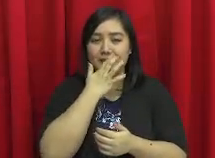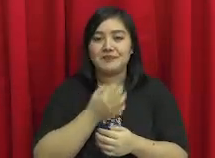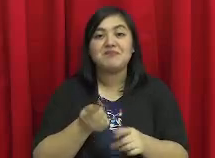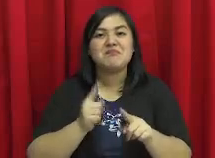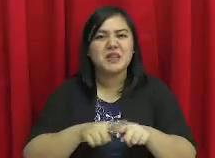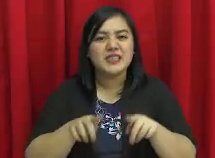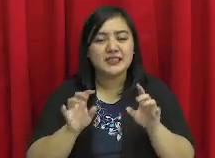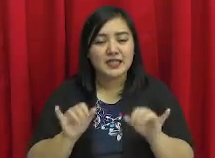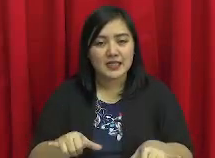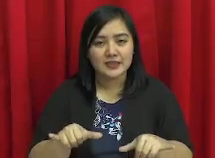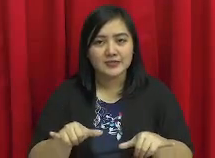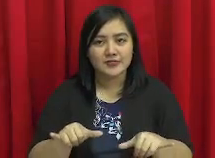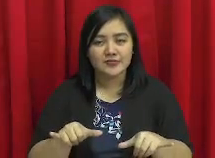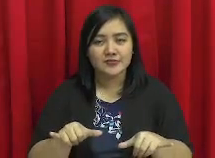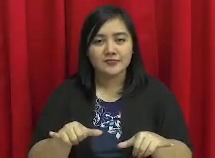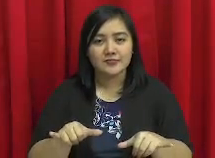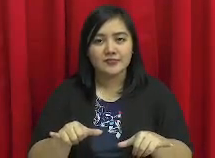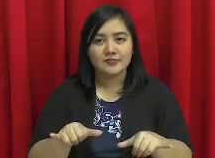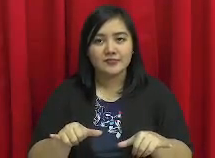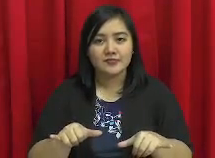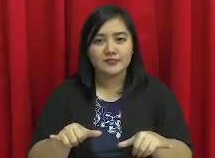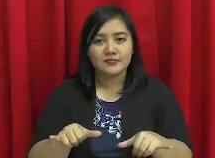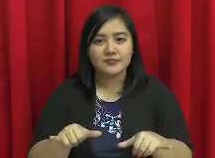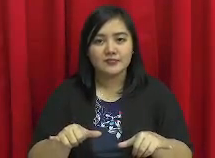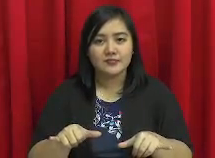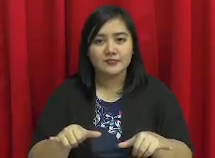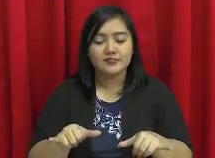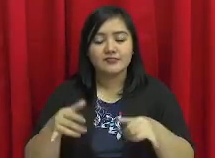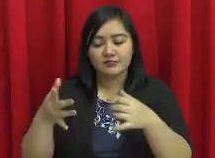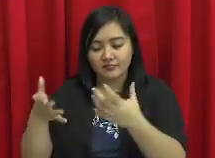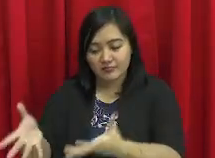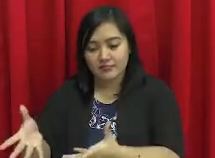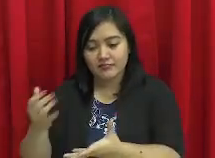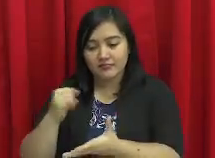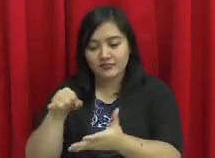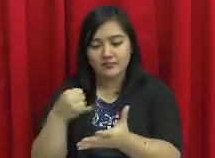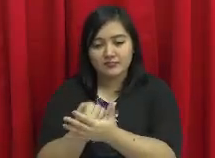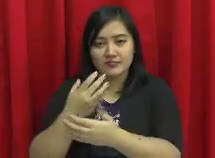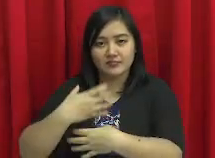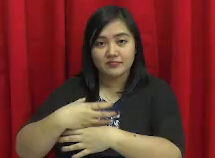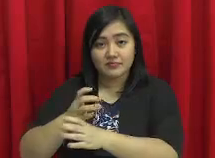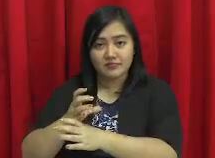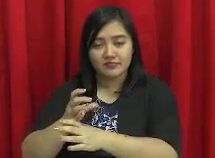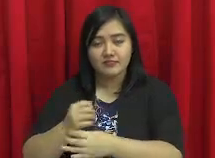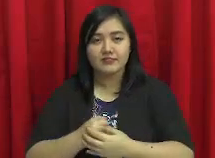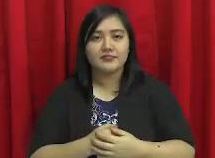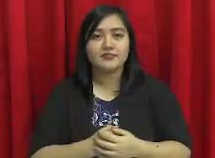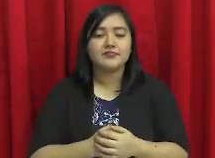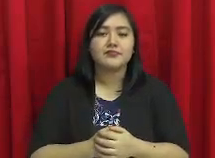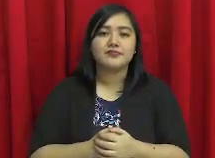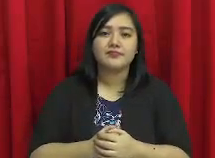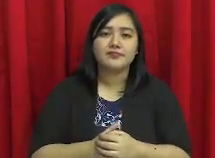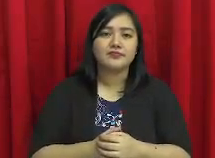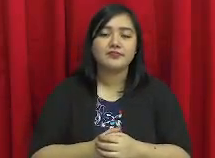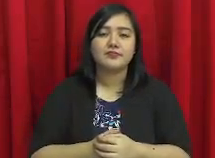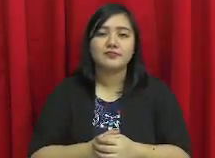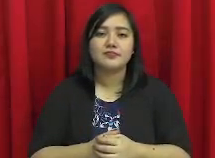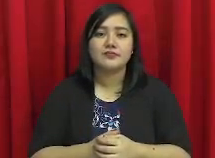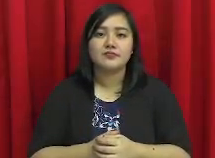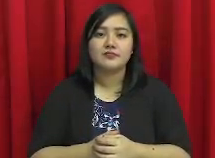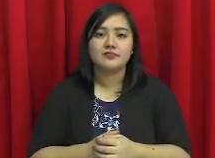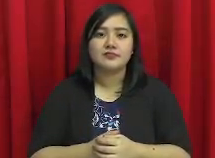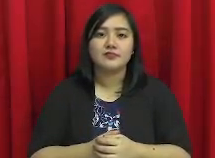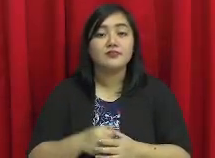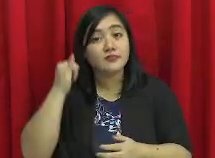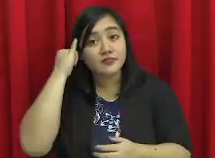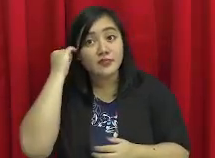yet, ano pong nangyari ngayon? Nilikha lang yun, ha? Kung meron mang, ito yung sinasabi ko eh, mm-hmm. si Adan, siya ang